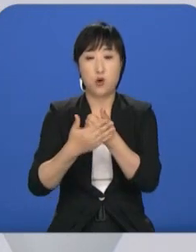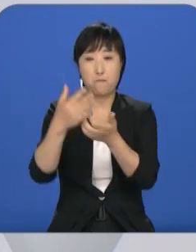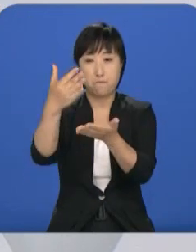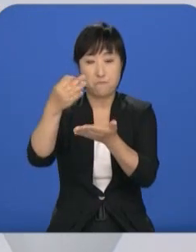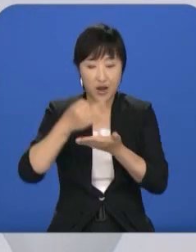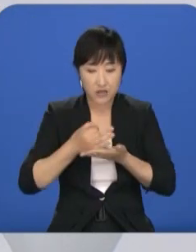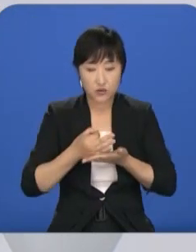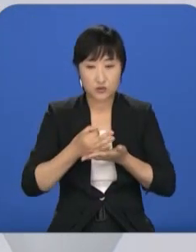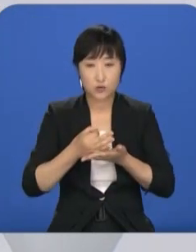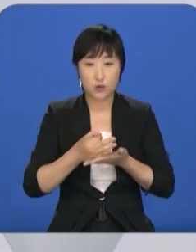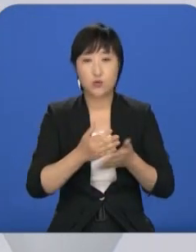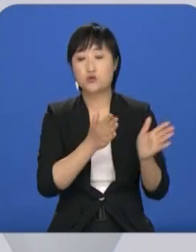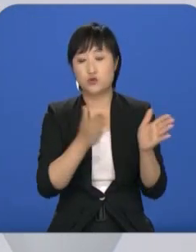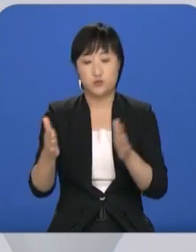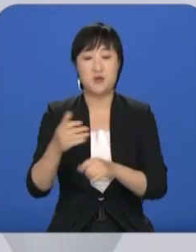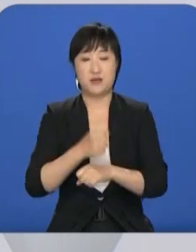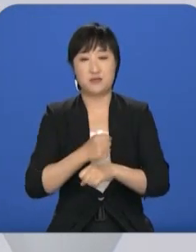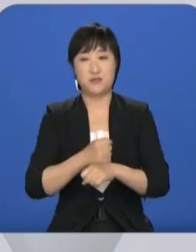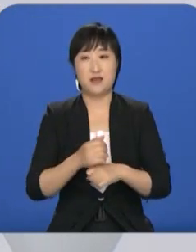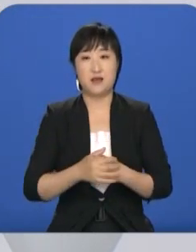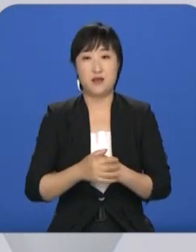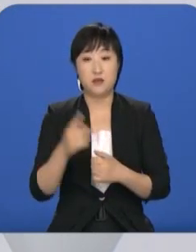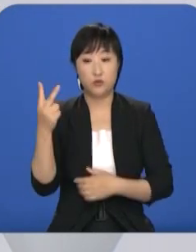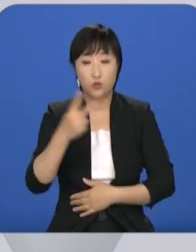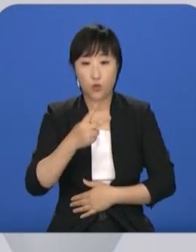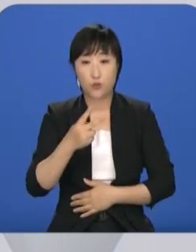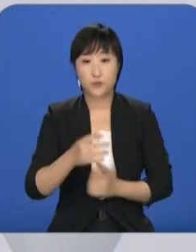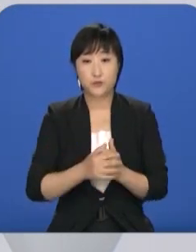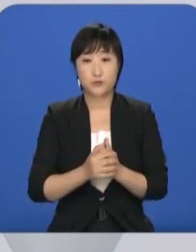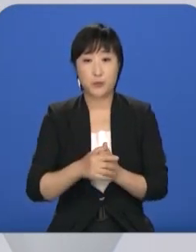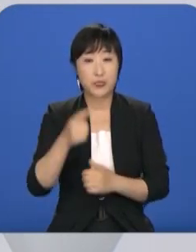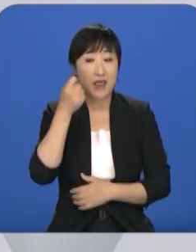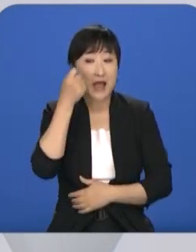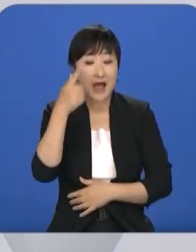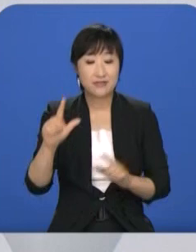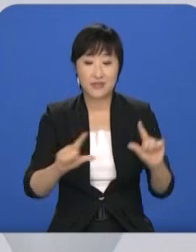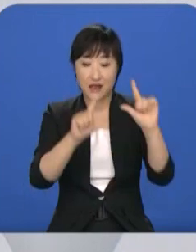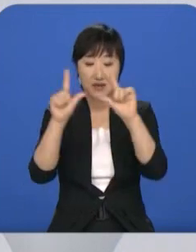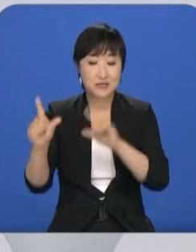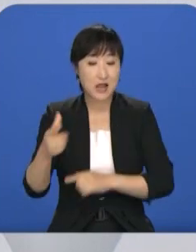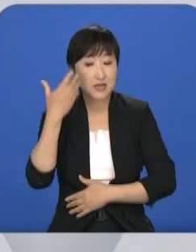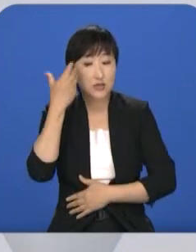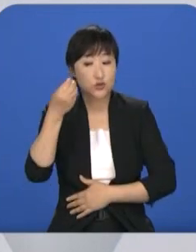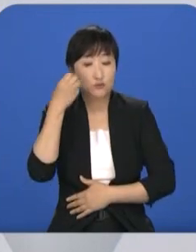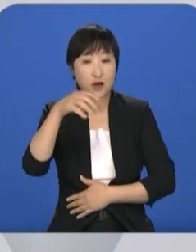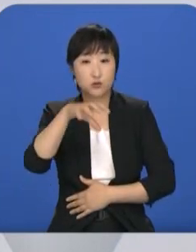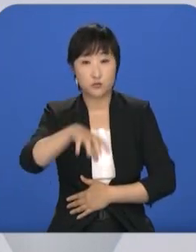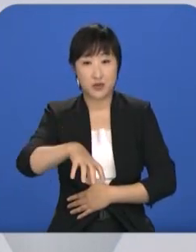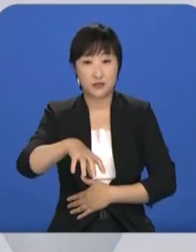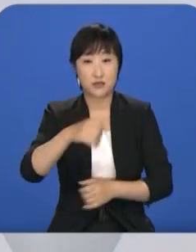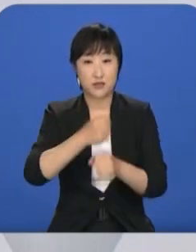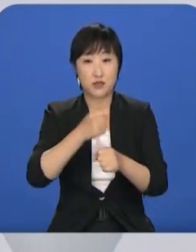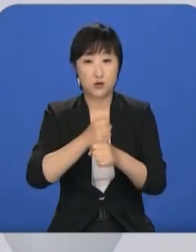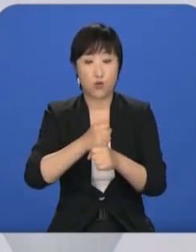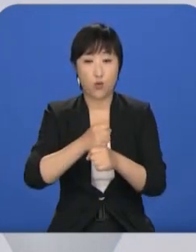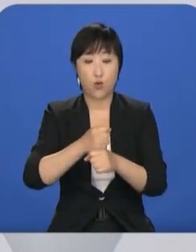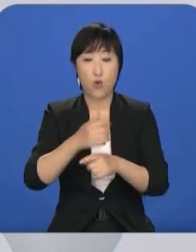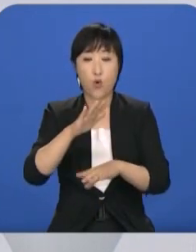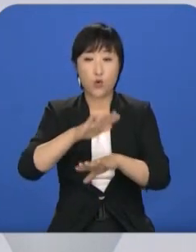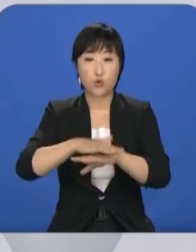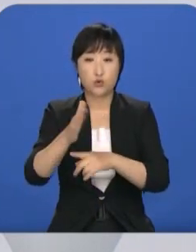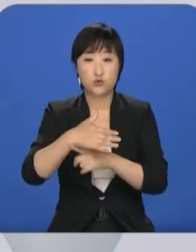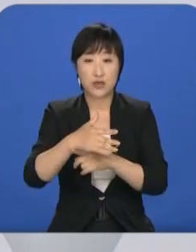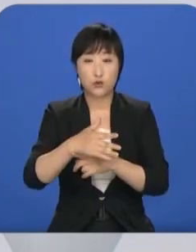지원을 받을 수 있도록 조치를 하겠습니다. 아울러서 한 달 살기 숙박촌 조성, 농수산